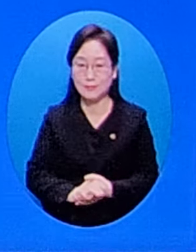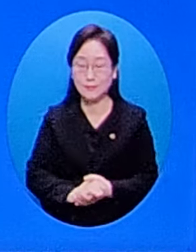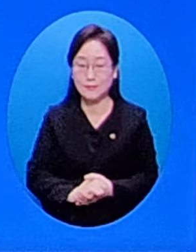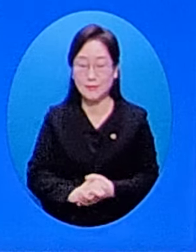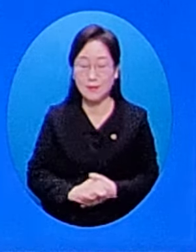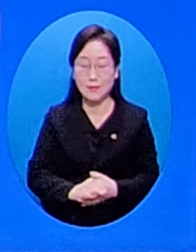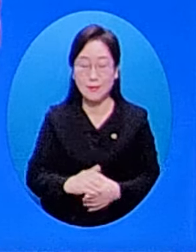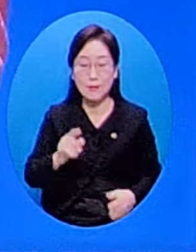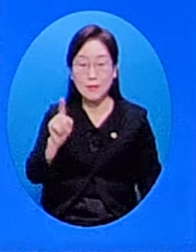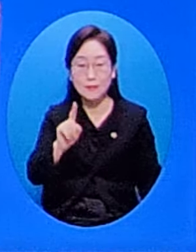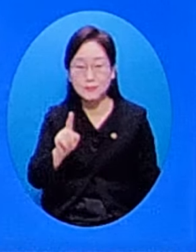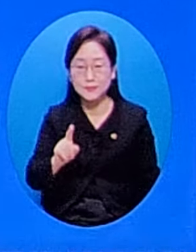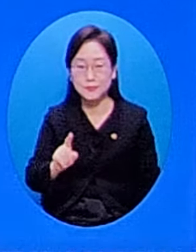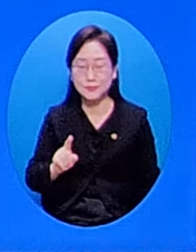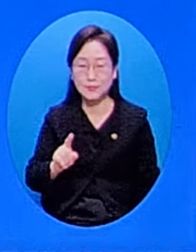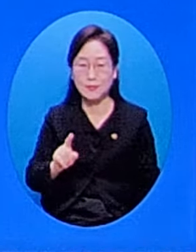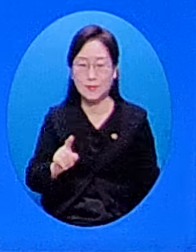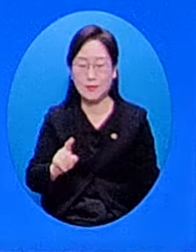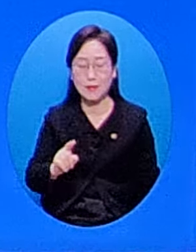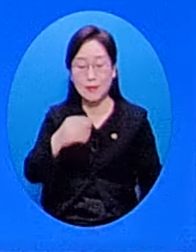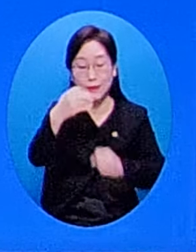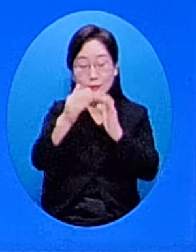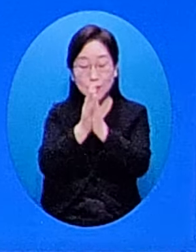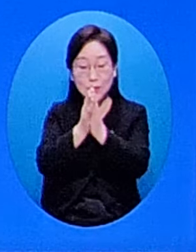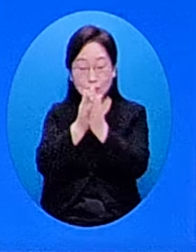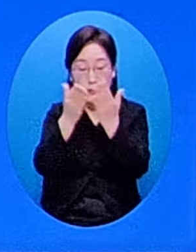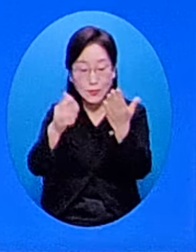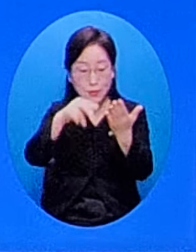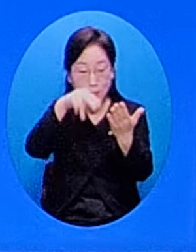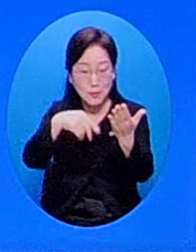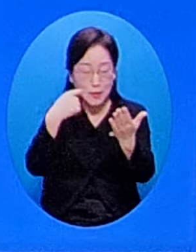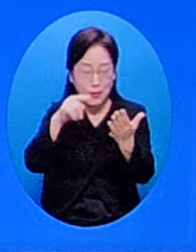성경에서 가장 긴 책이